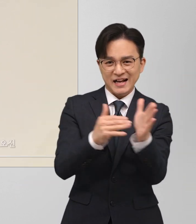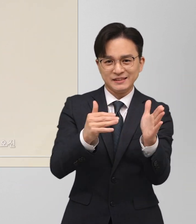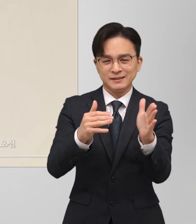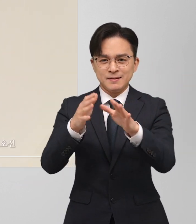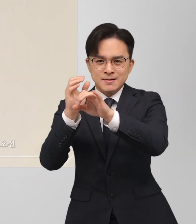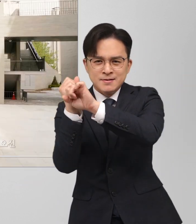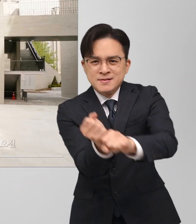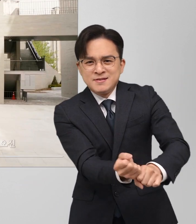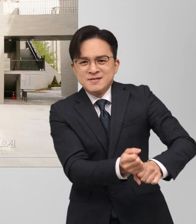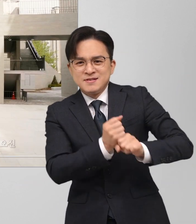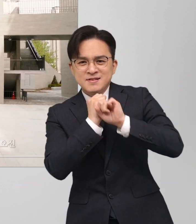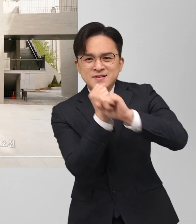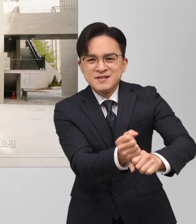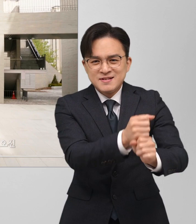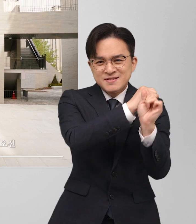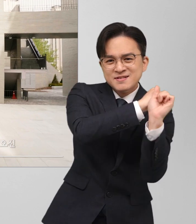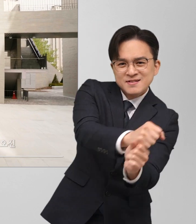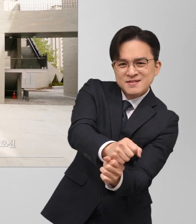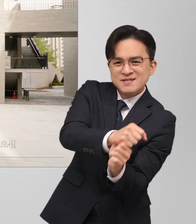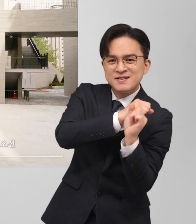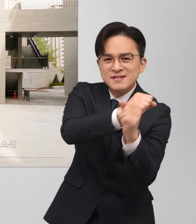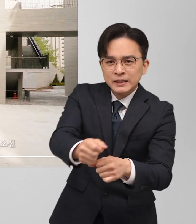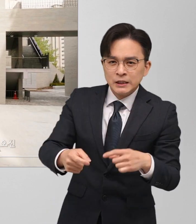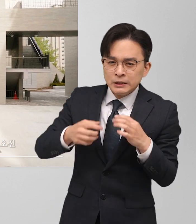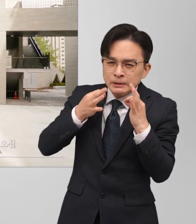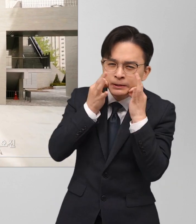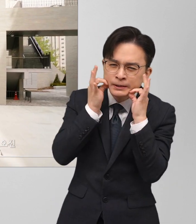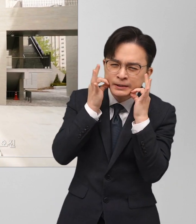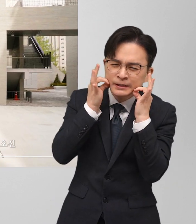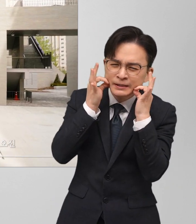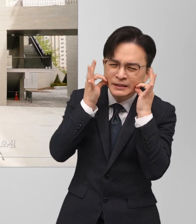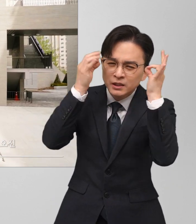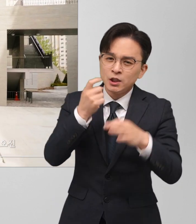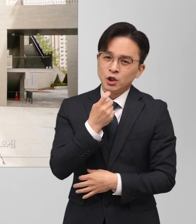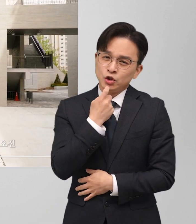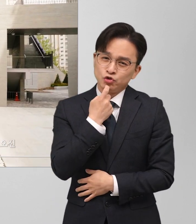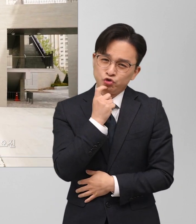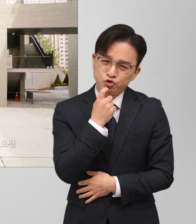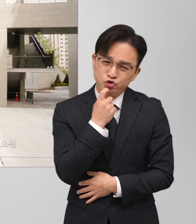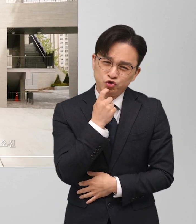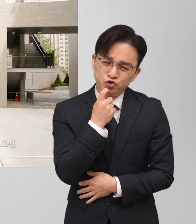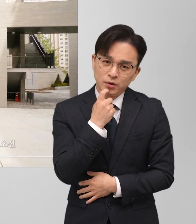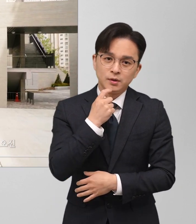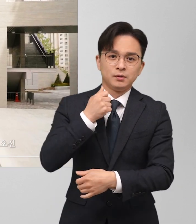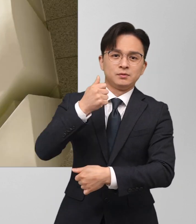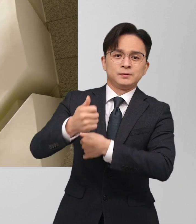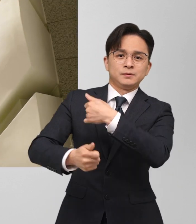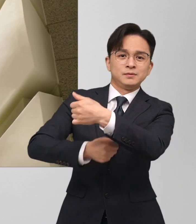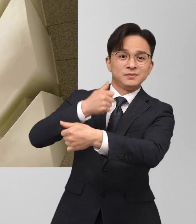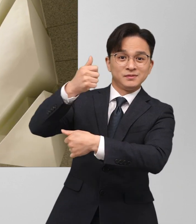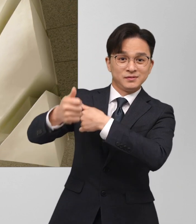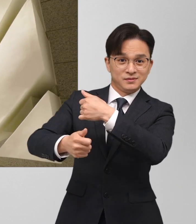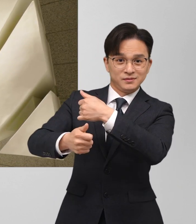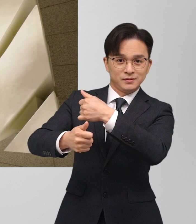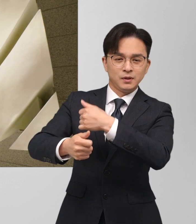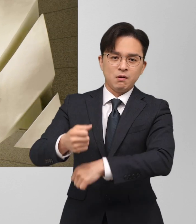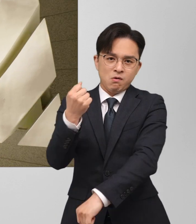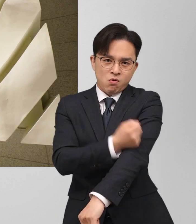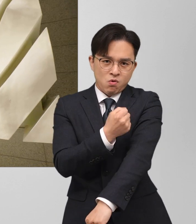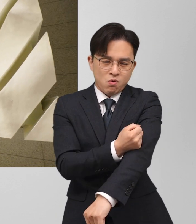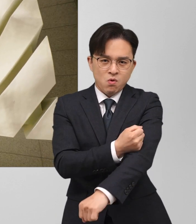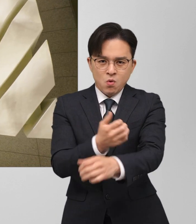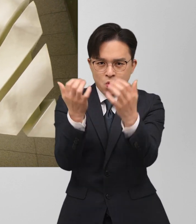조국의 독립과 해방을 위한 희망과 이런 것들을 안 놓치고 지속해서 해오신 우리 선열들이